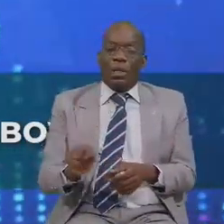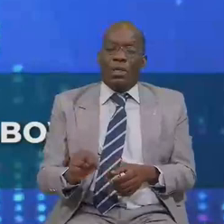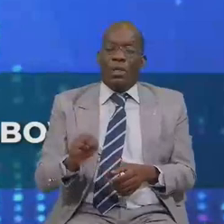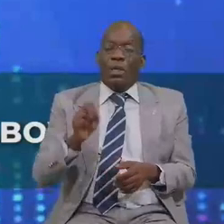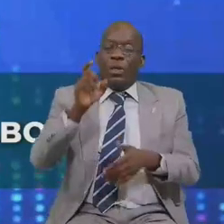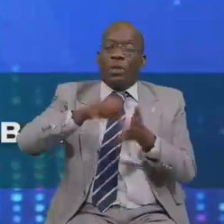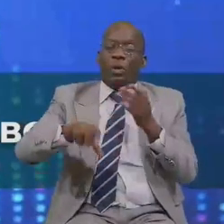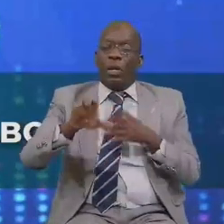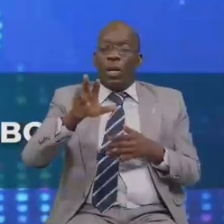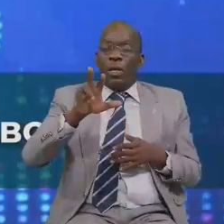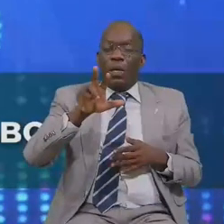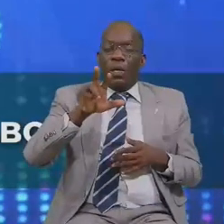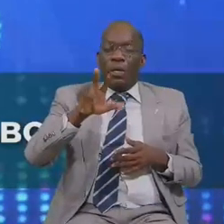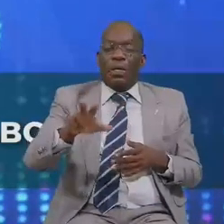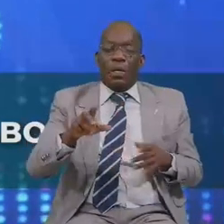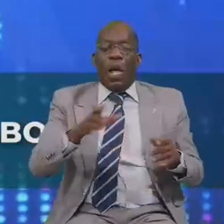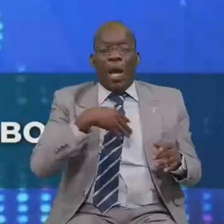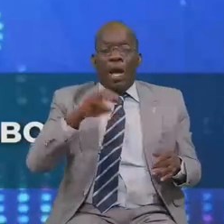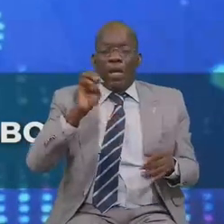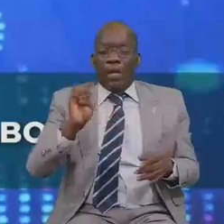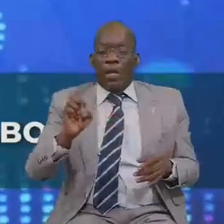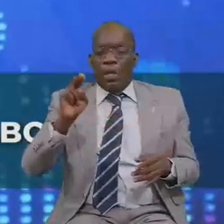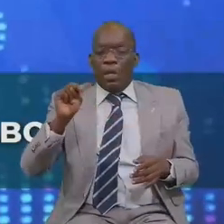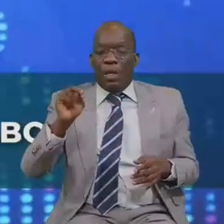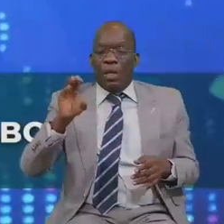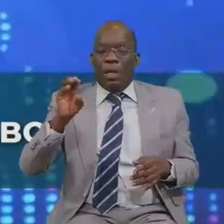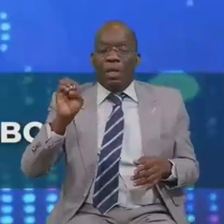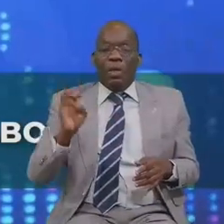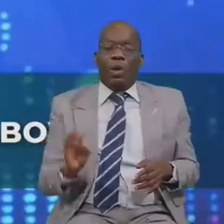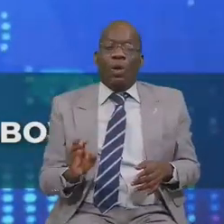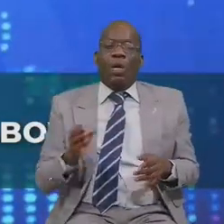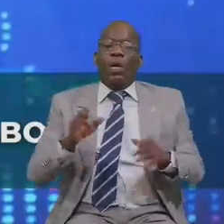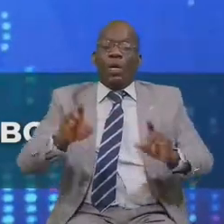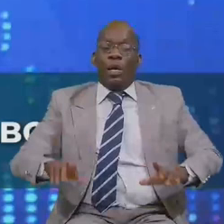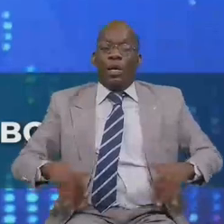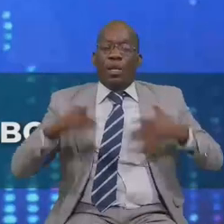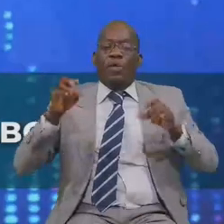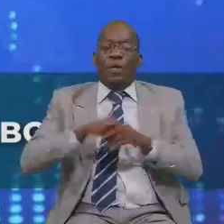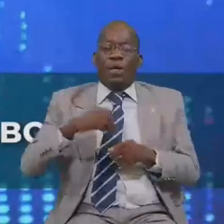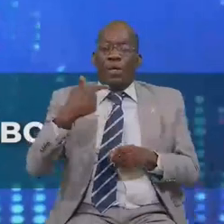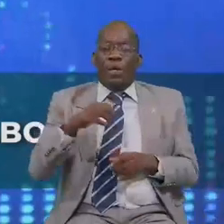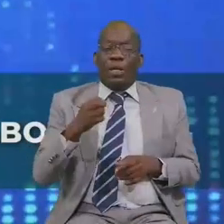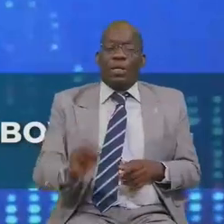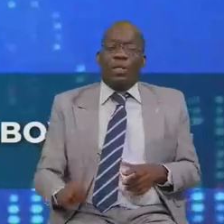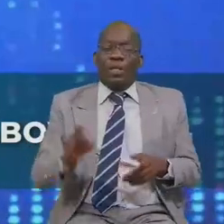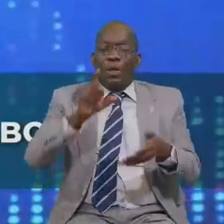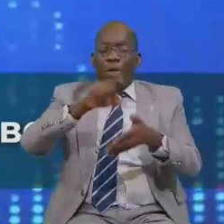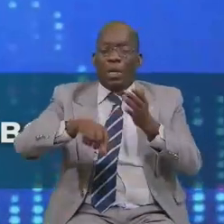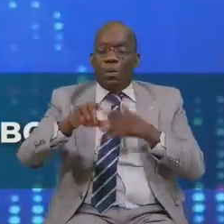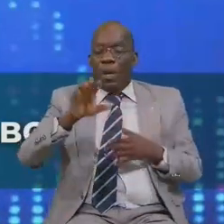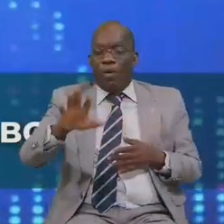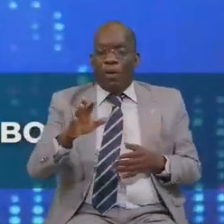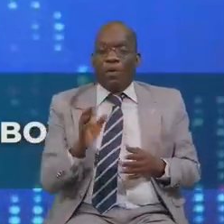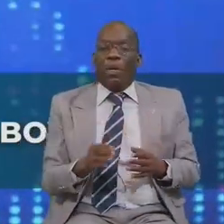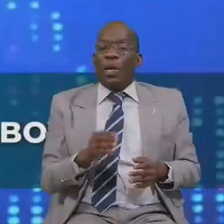vécu en Genèse 5. Et l'attente terrestre, dès qu'il meurt, même s'il était